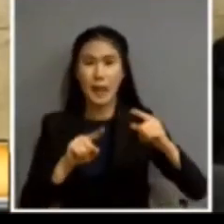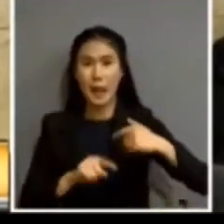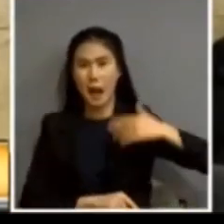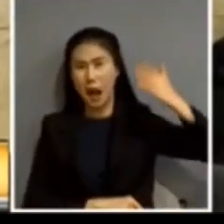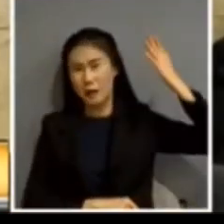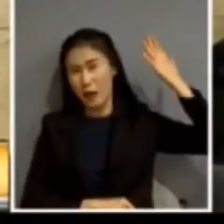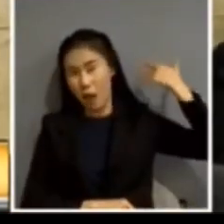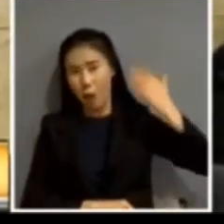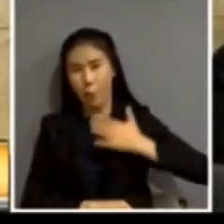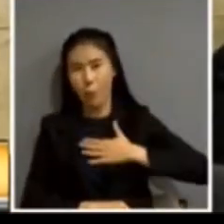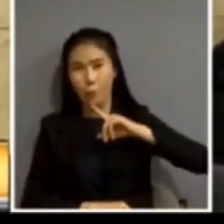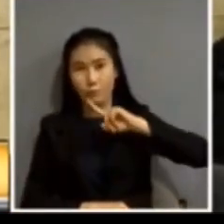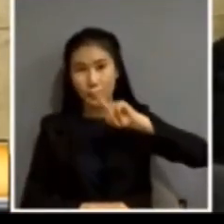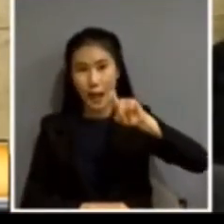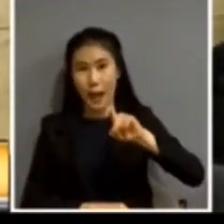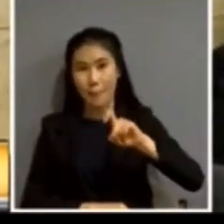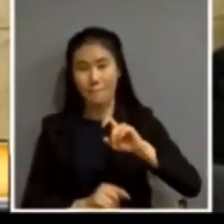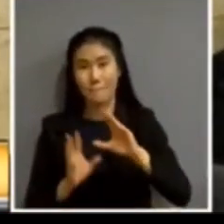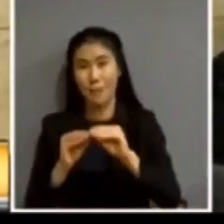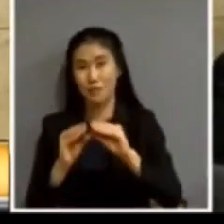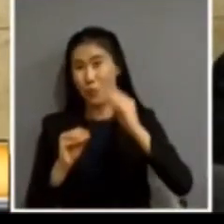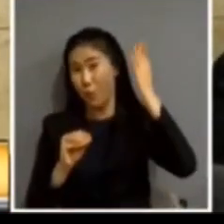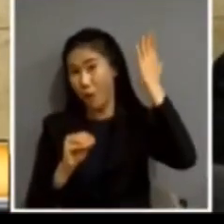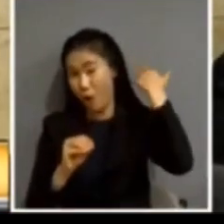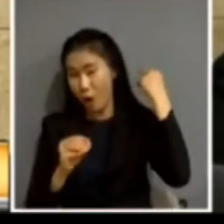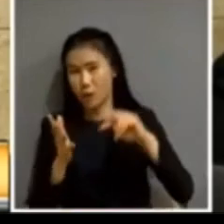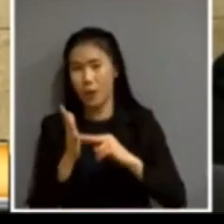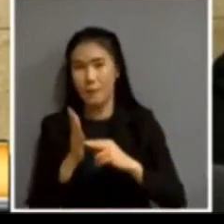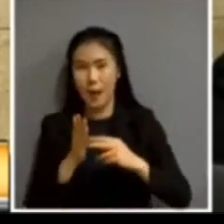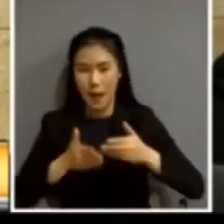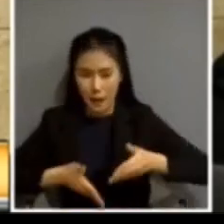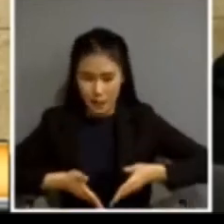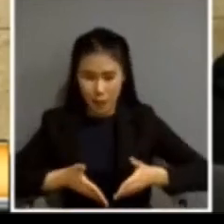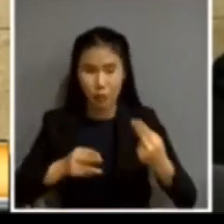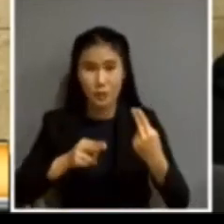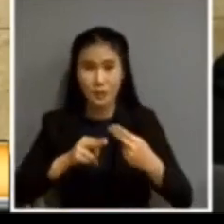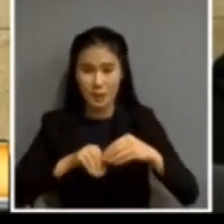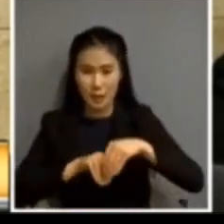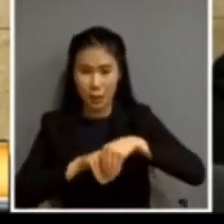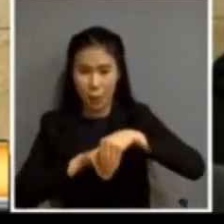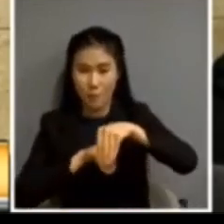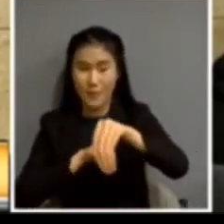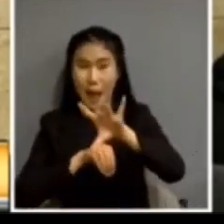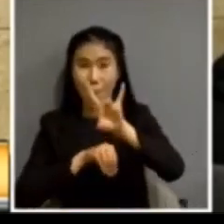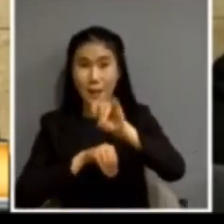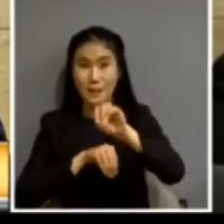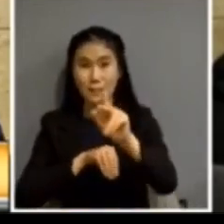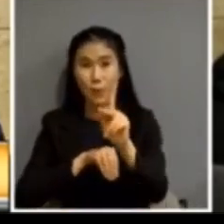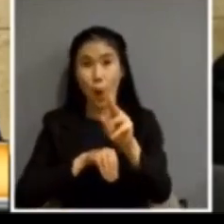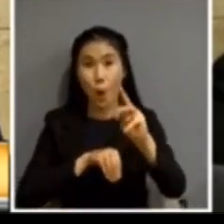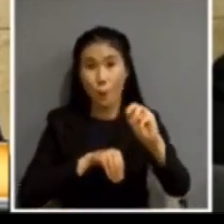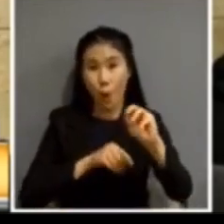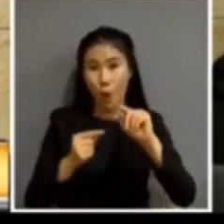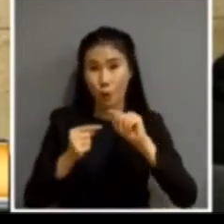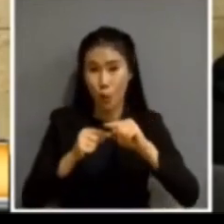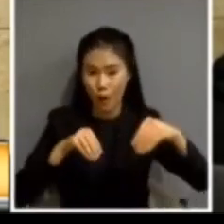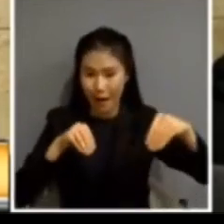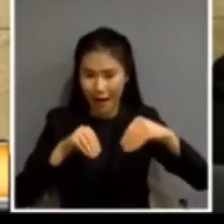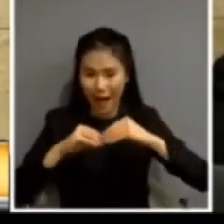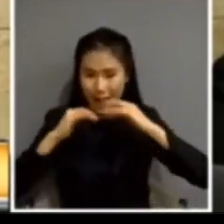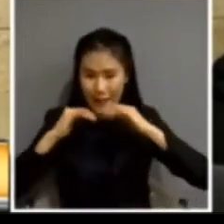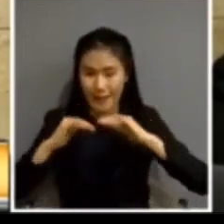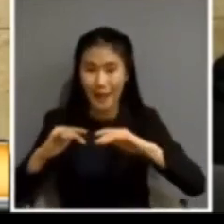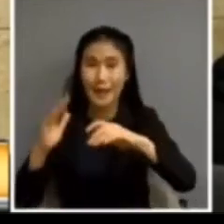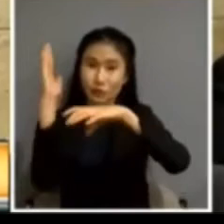ที่ผมได้สอบถามในสมัยประชุมครั้งที่ผ่านมาเนี่ยคือถนนความยาว80 กิโลเมตรรอบทะเลสาบสงขลาเนี่ยจะ